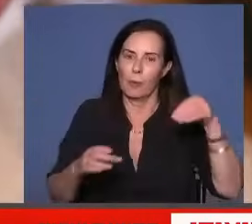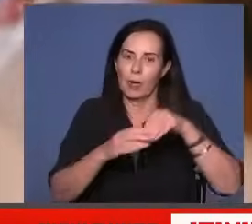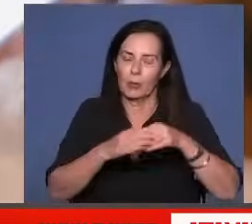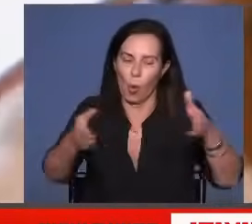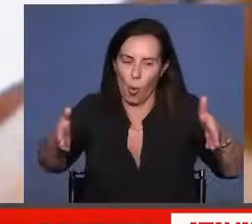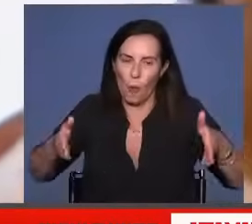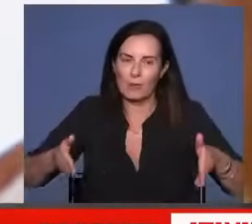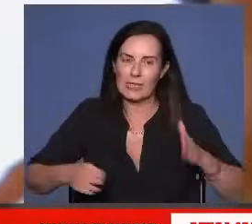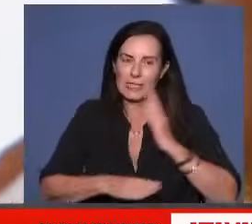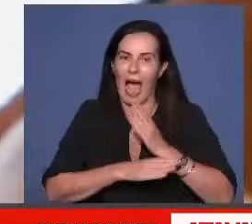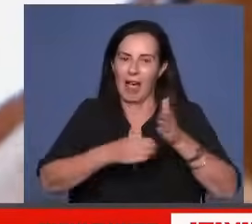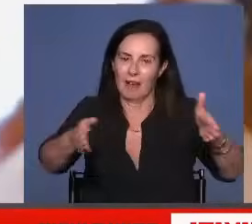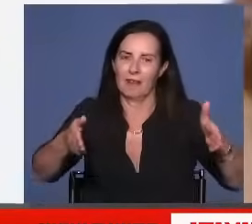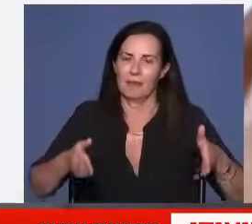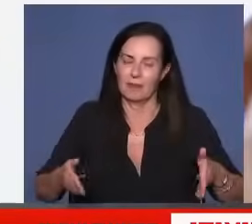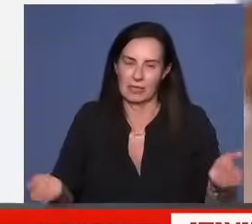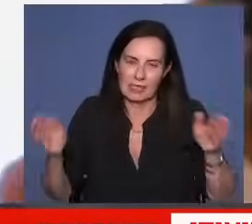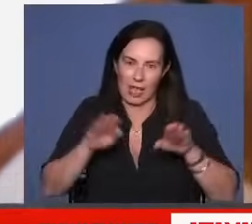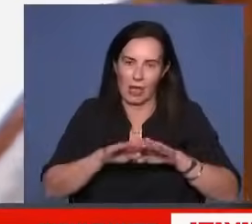קופסה. בתוך קופסה כזה, סגור.